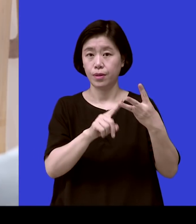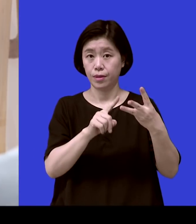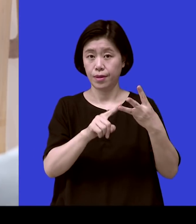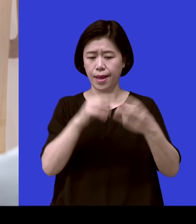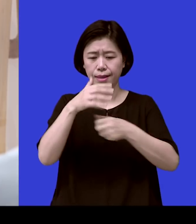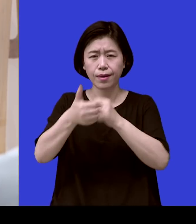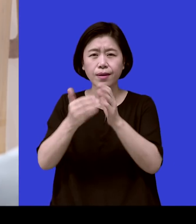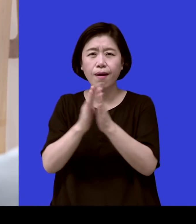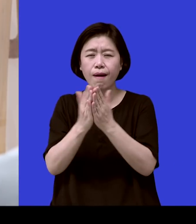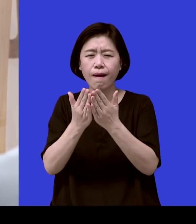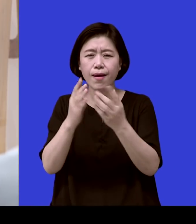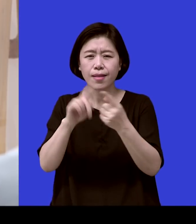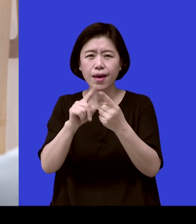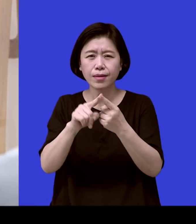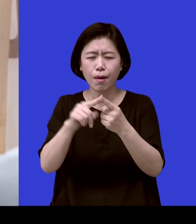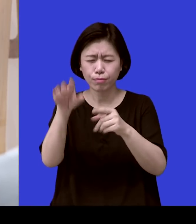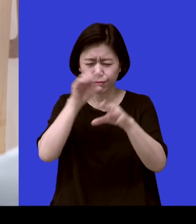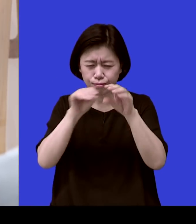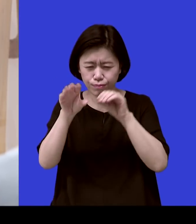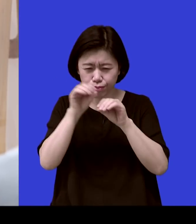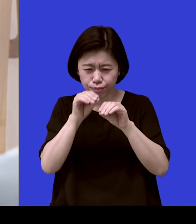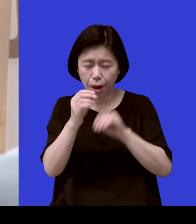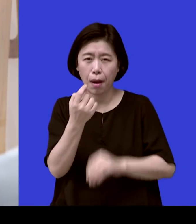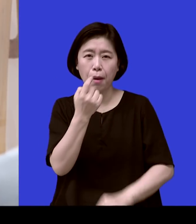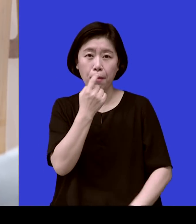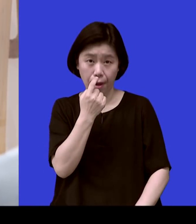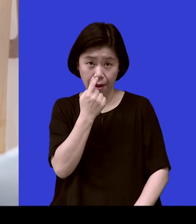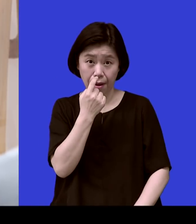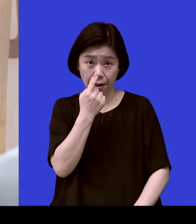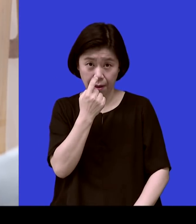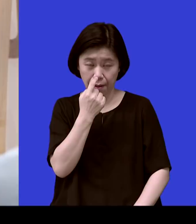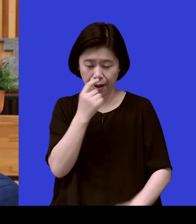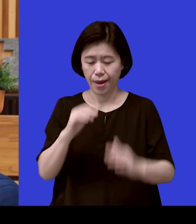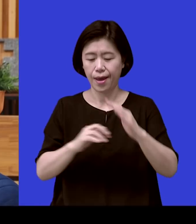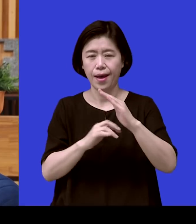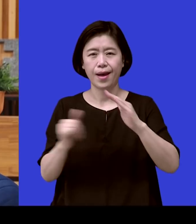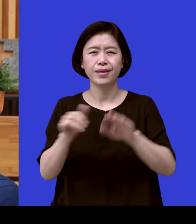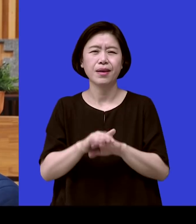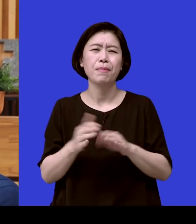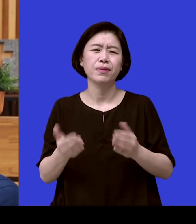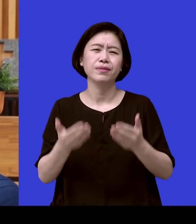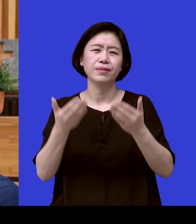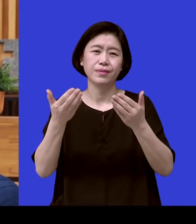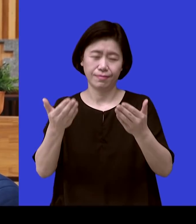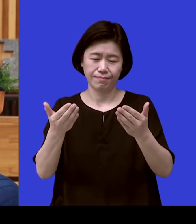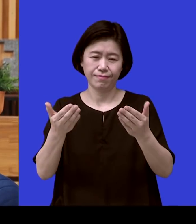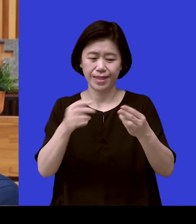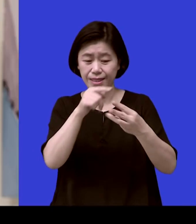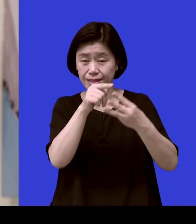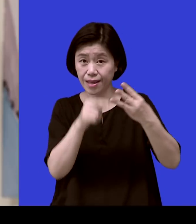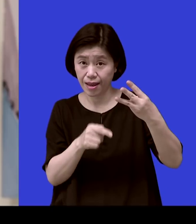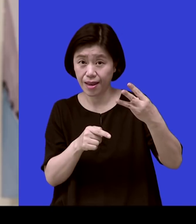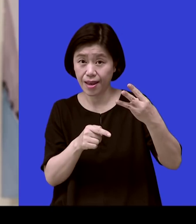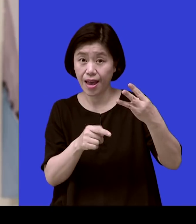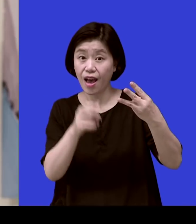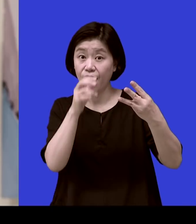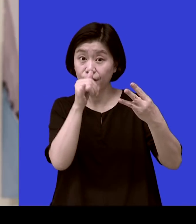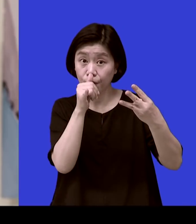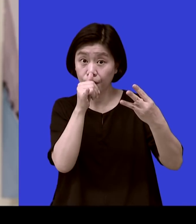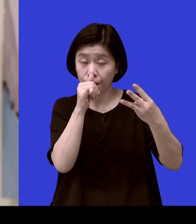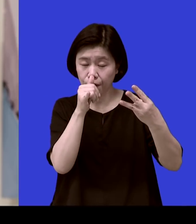묵상을 습득하는 것. 네. 그런 것으로 가정예배를 세워가는 것. 그것을